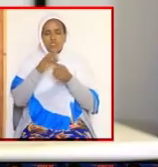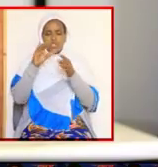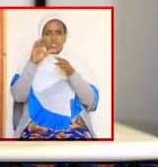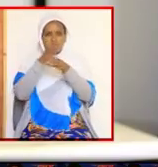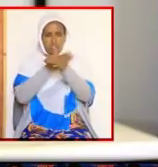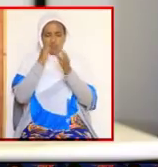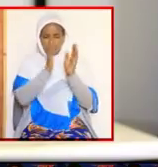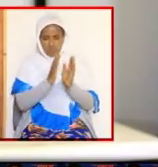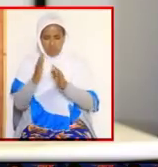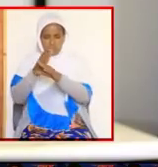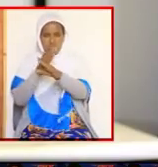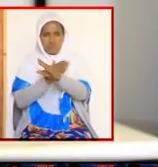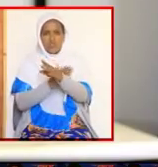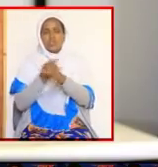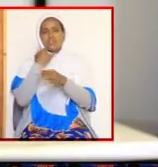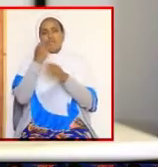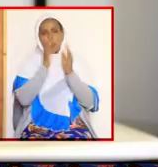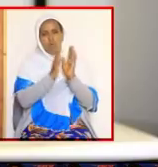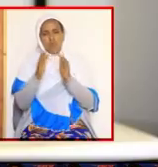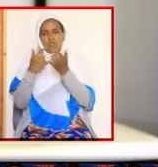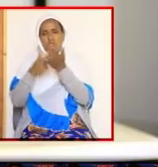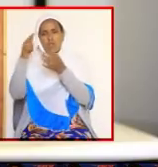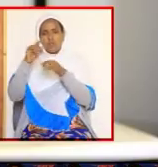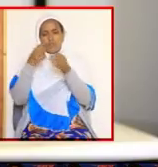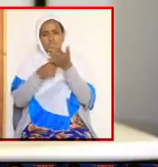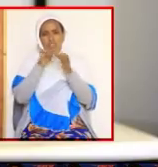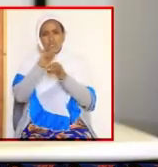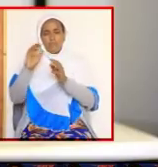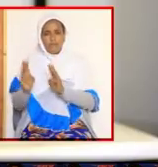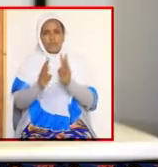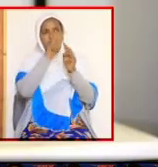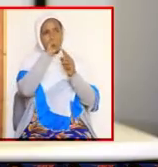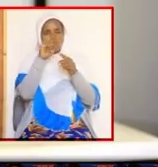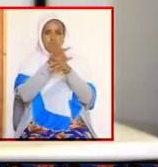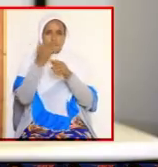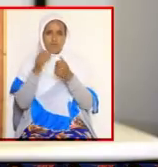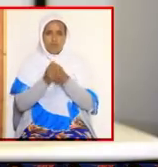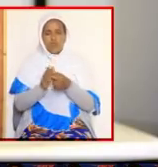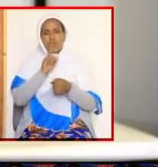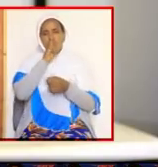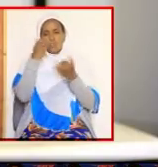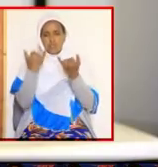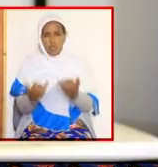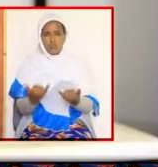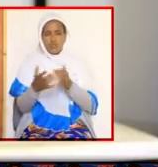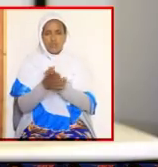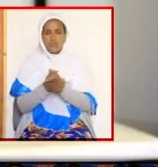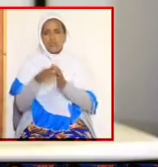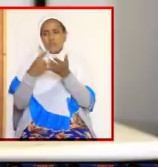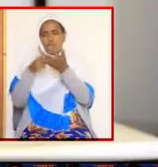ግጥሙን ያስተካክላል እናስተካክለዋለን ዜማውን እንተላለን። ያንን በዚህ መልኩ ይዛ የተዘመረ ነበር። በእውነት አሁን